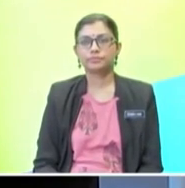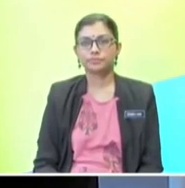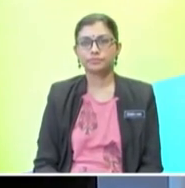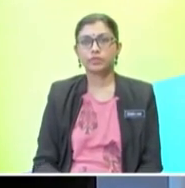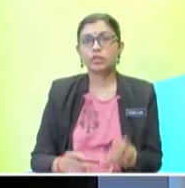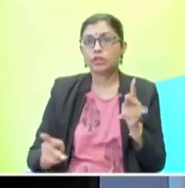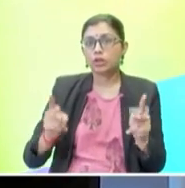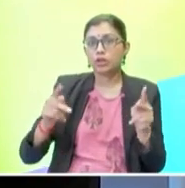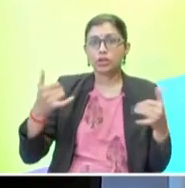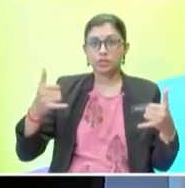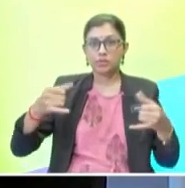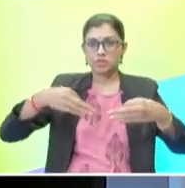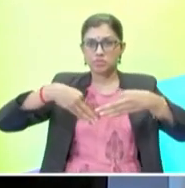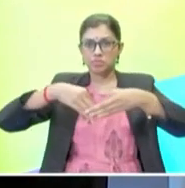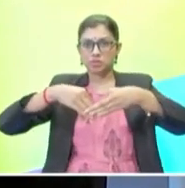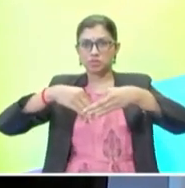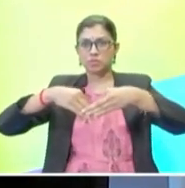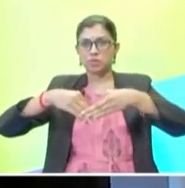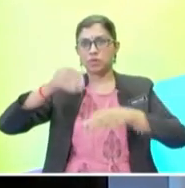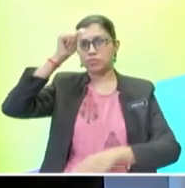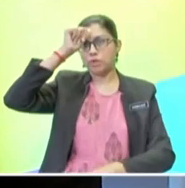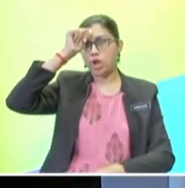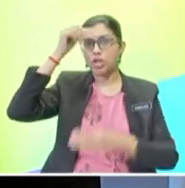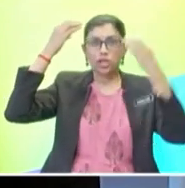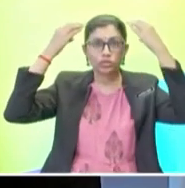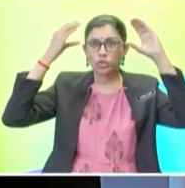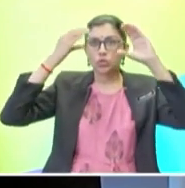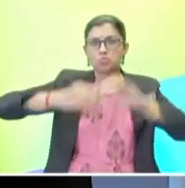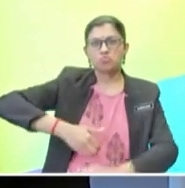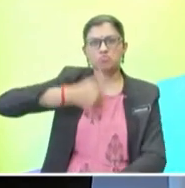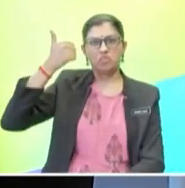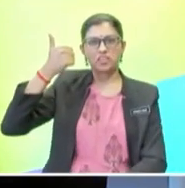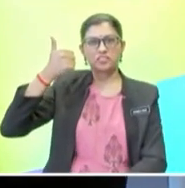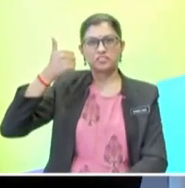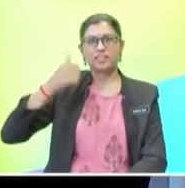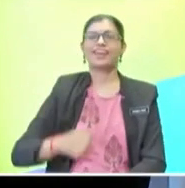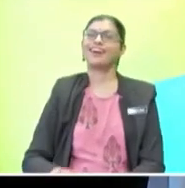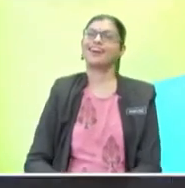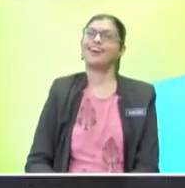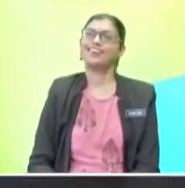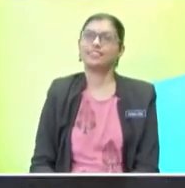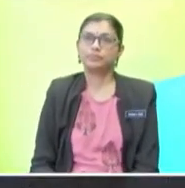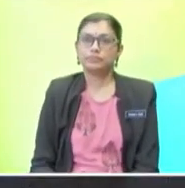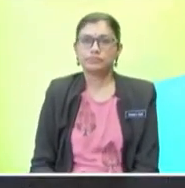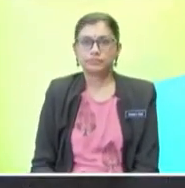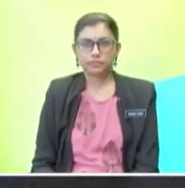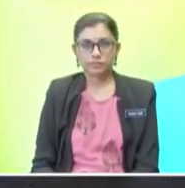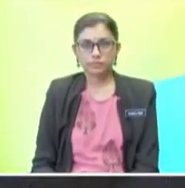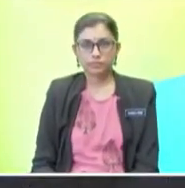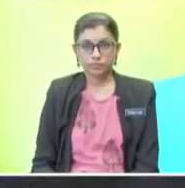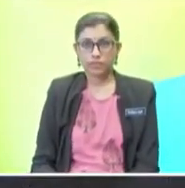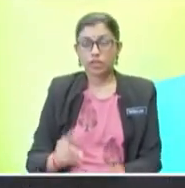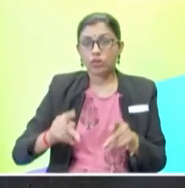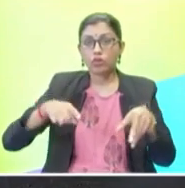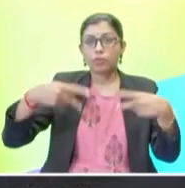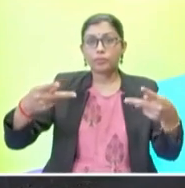main bola sepak, ayah saya adalah yang terbaik. Dan akhir sekali, kalau saya ajak Ria pergi rumah saya, Ria, sampai di rumah